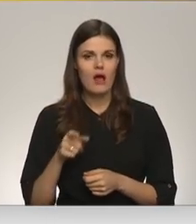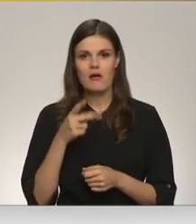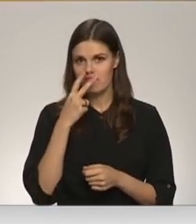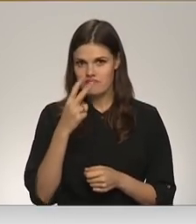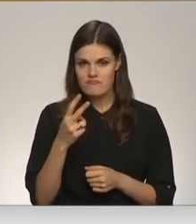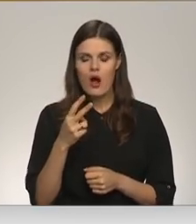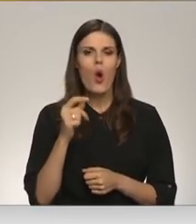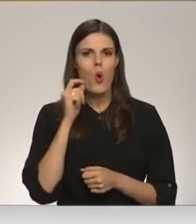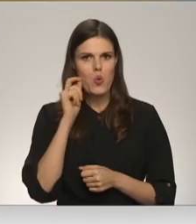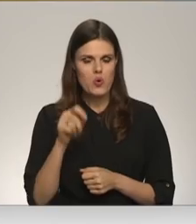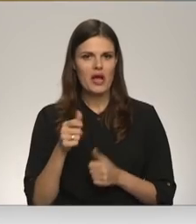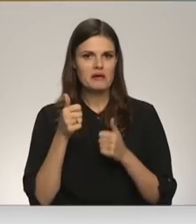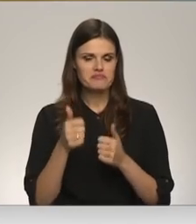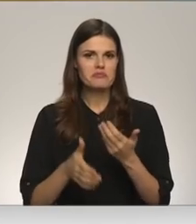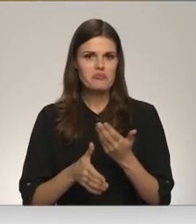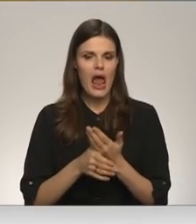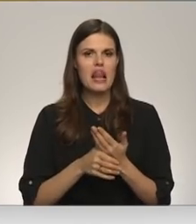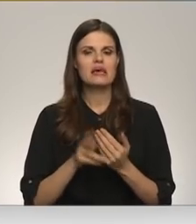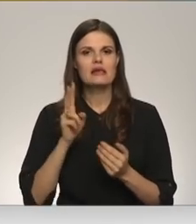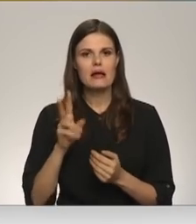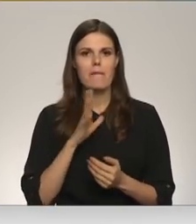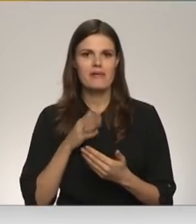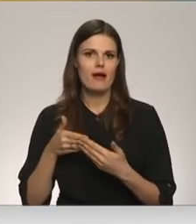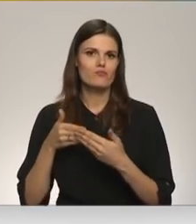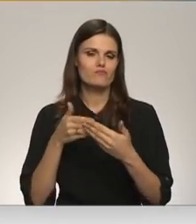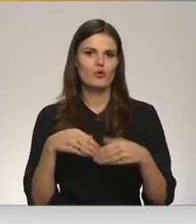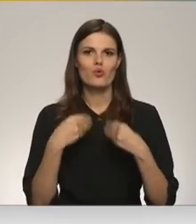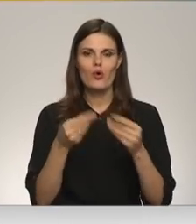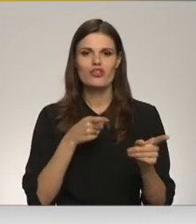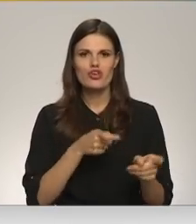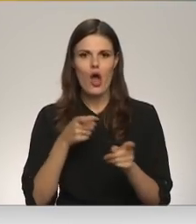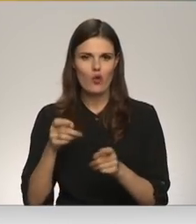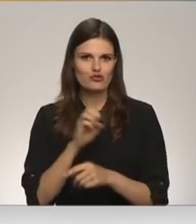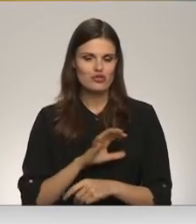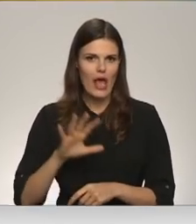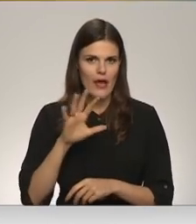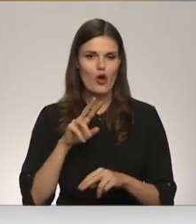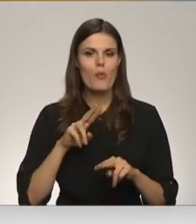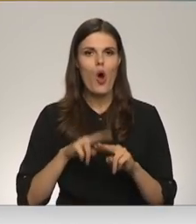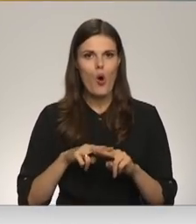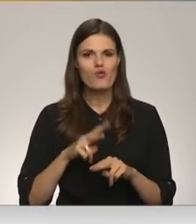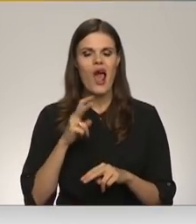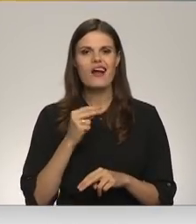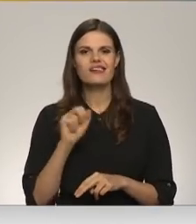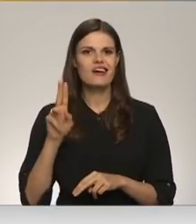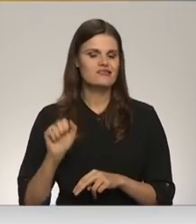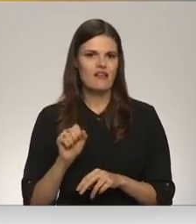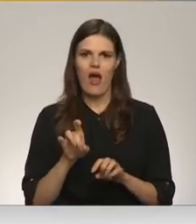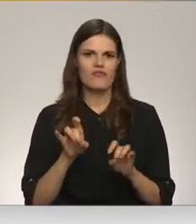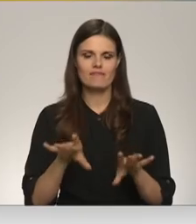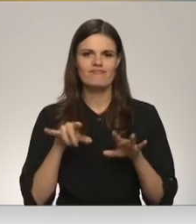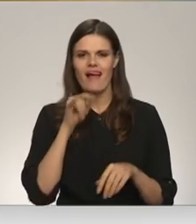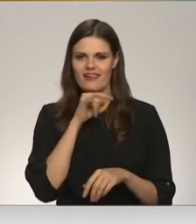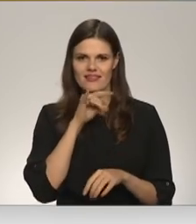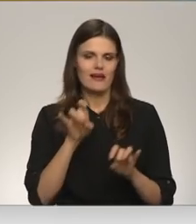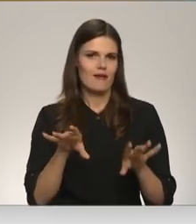gan Rietumvalstu ieroču piegādes, gan tas, ka Putinu neatbalsta viņa sabiedrotie, piemēram, Kazahstāna, kas atteikusies piedalīties Krievijas invāzijā.